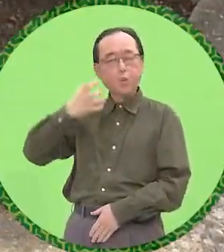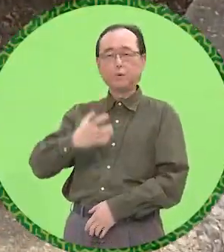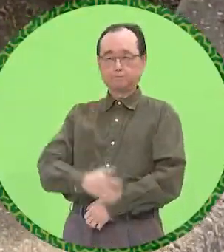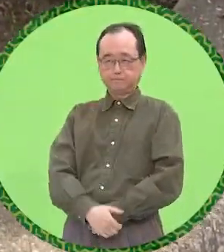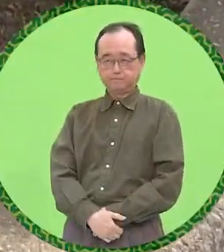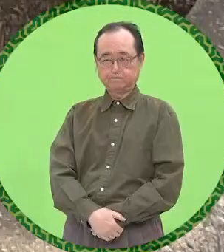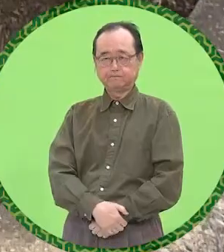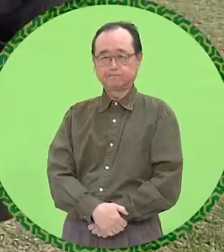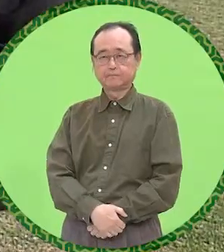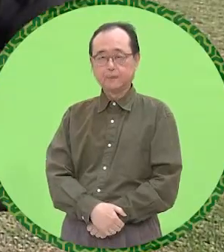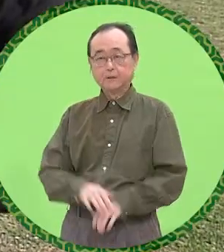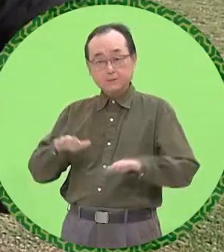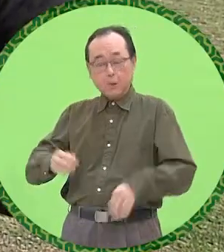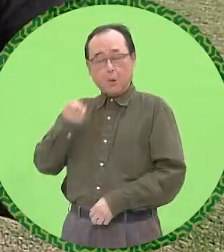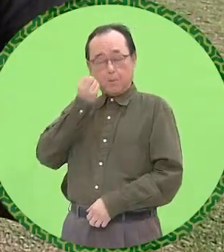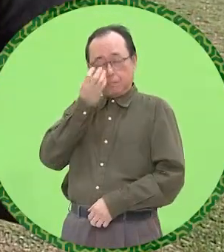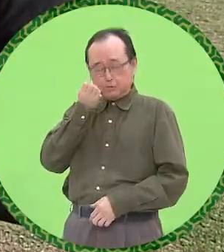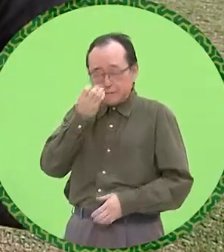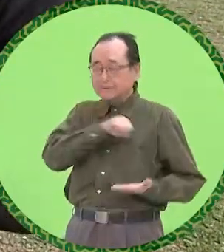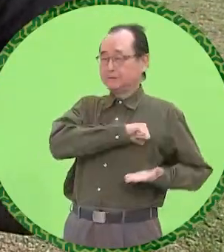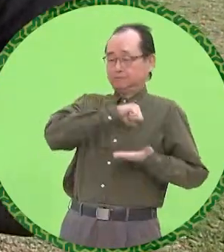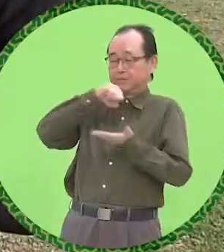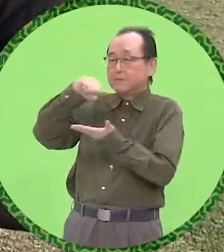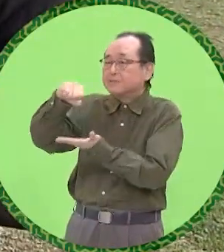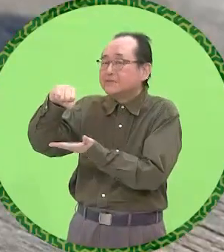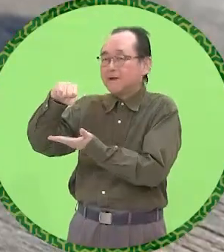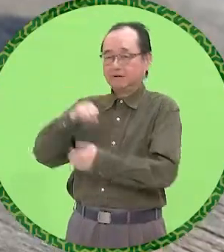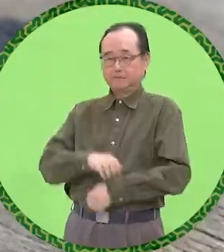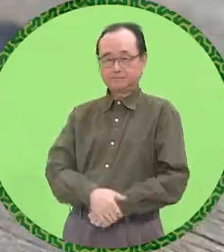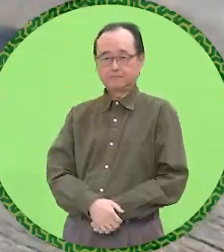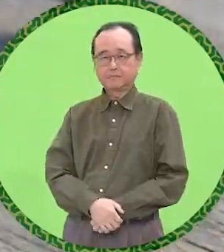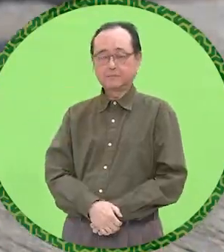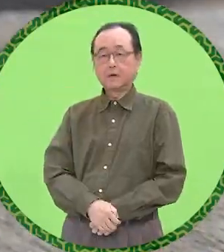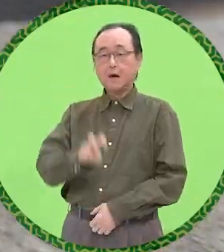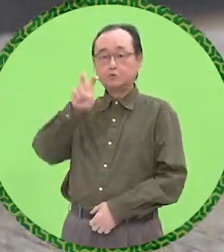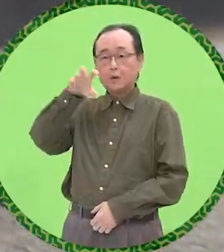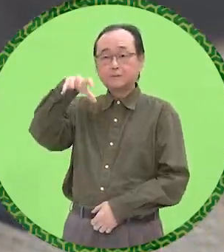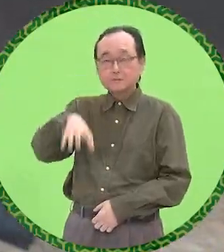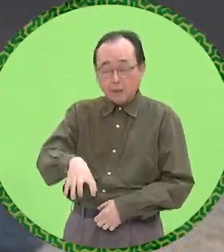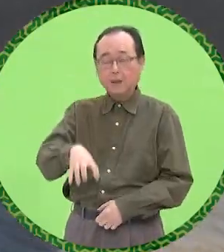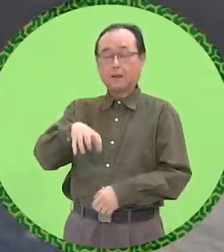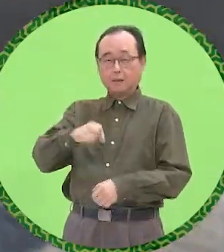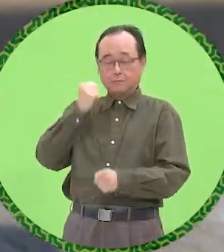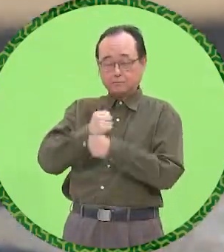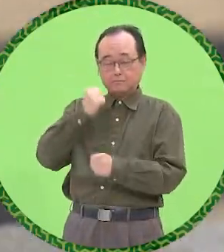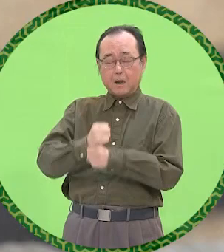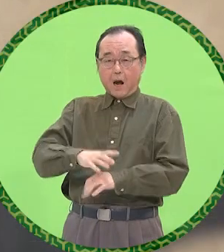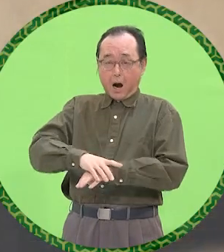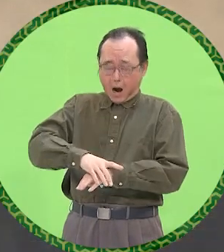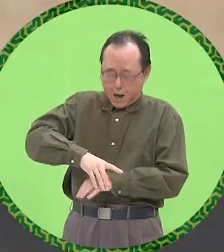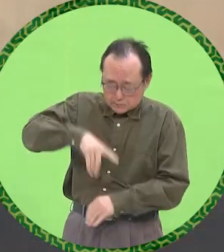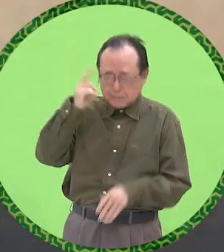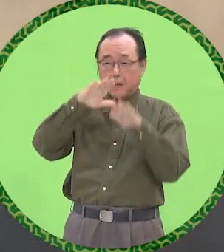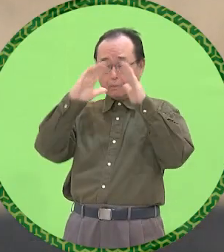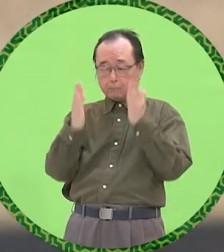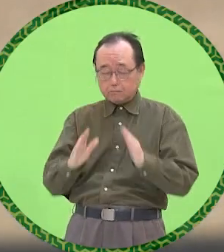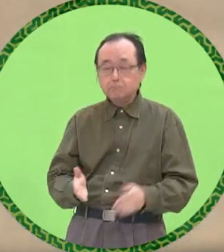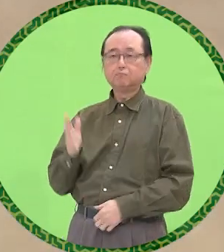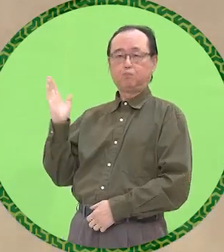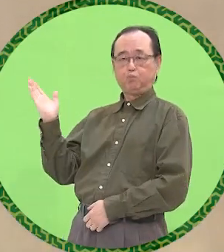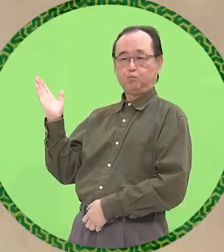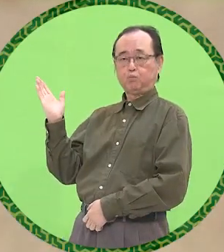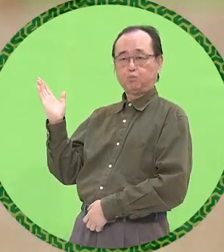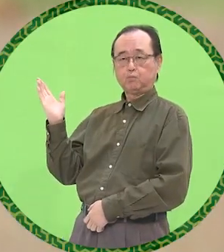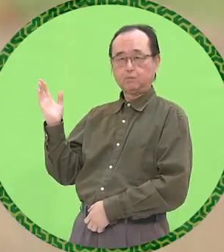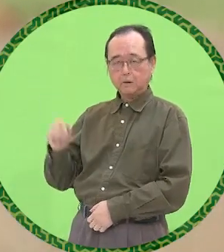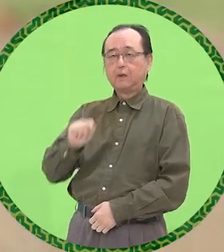。 今日はこんな珍しいものを持ってきました。廿日市で初めてけん玉が製造され始めた頃の